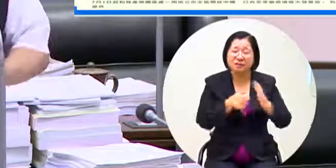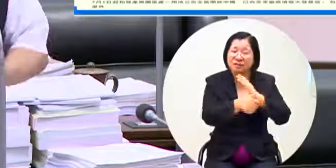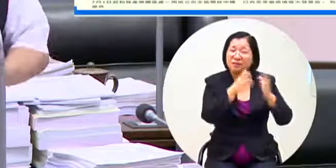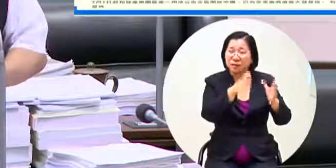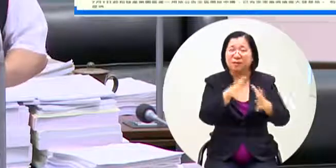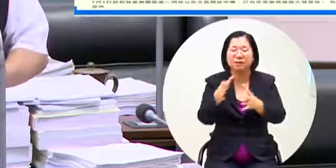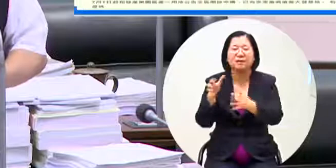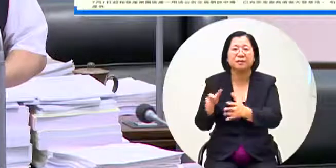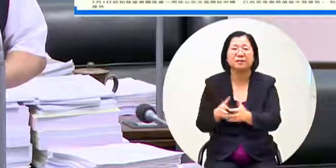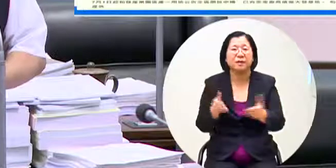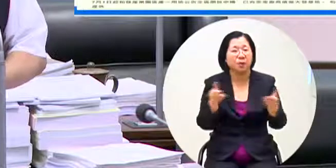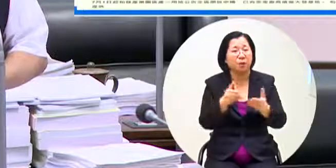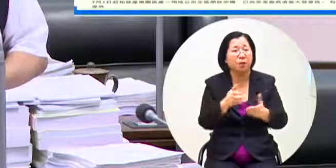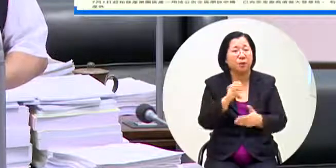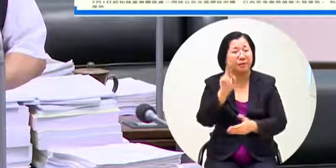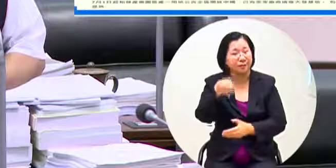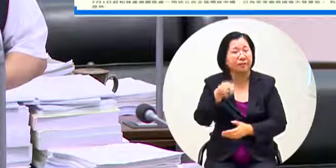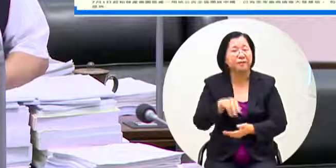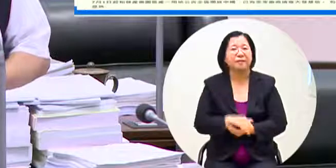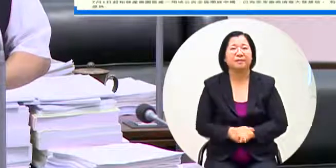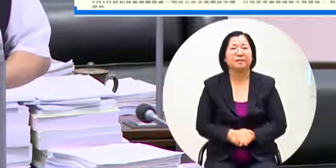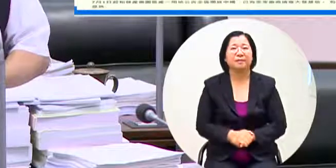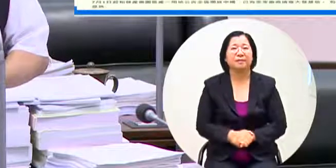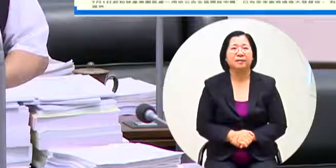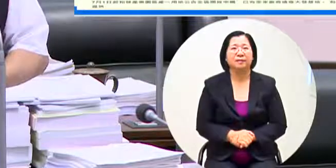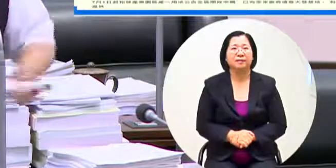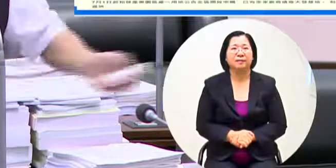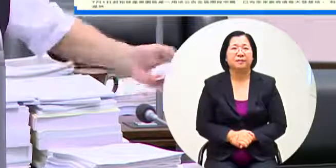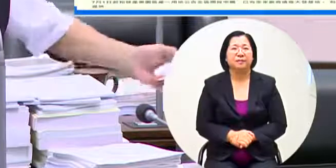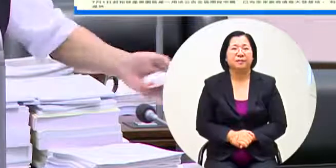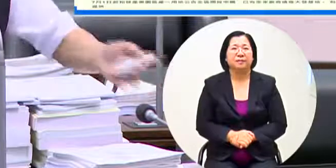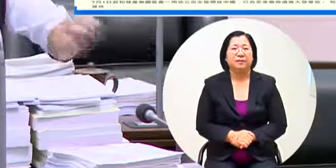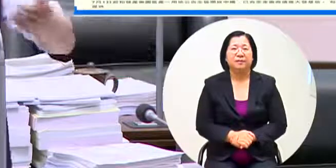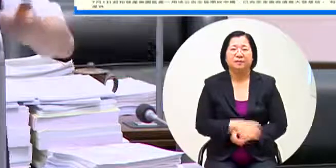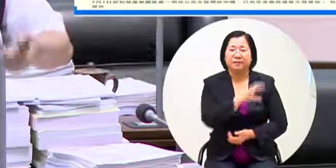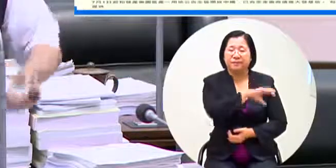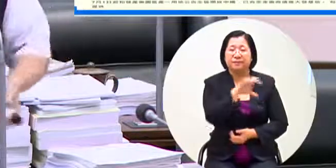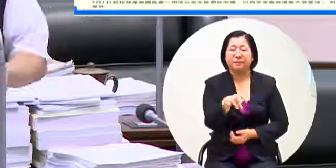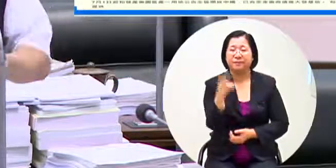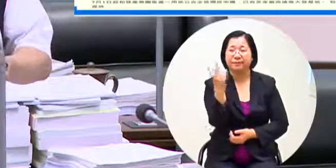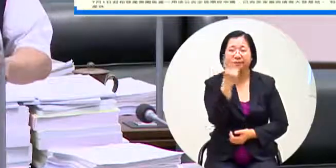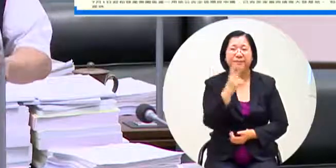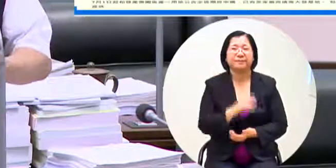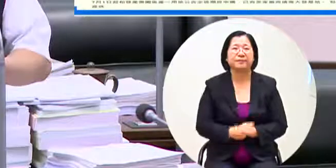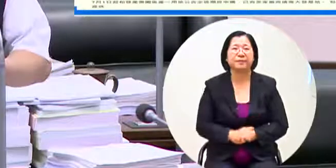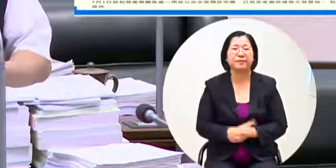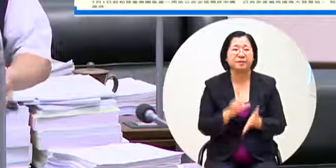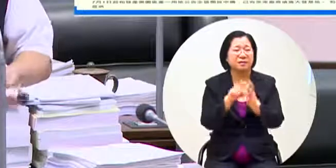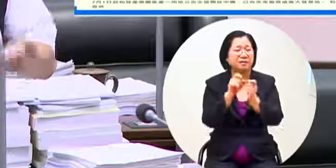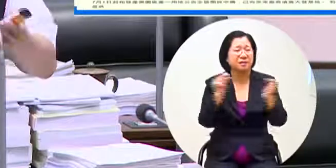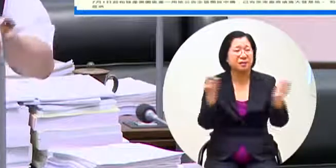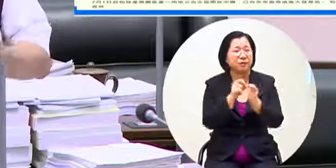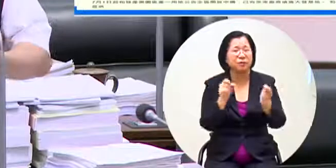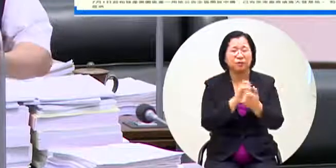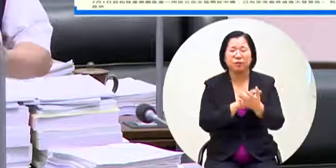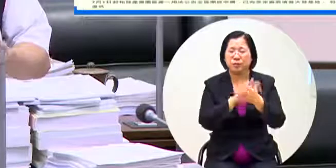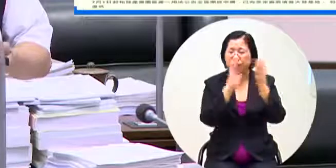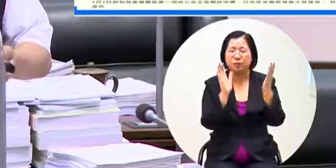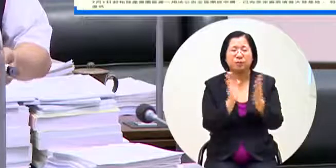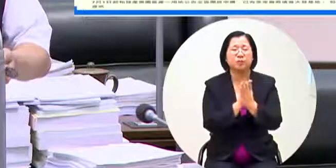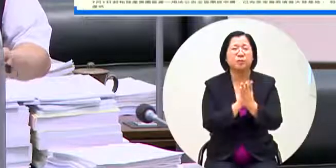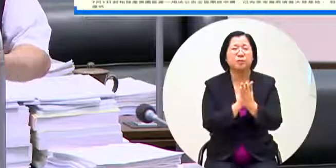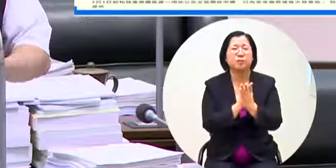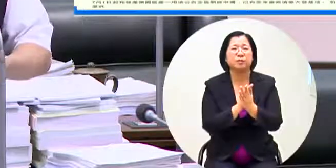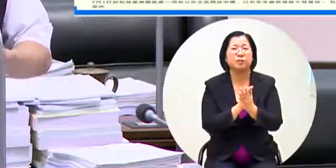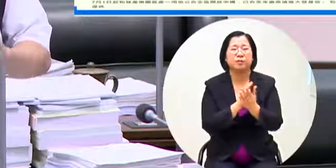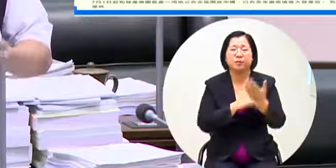前，分两个点来讲啦吼，伊外久才会当全部全部的基地吼，啊，拢总个建造完成。另